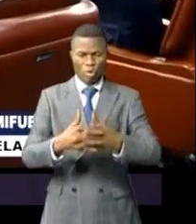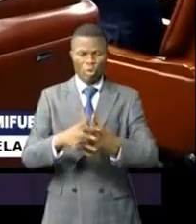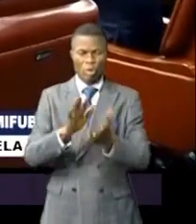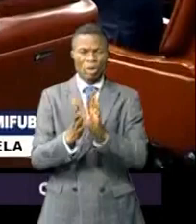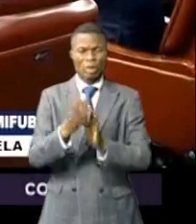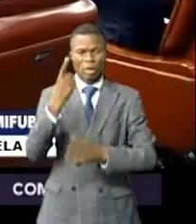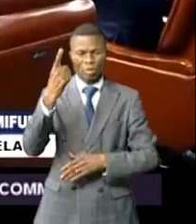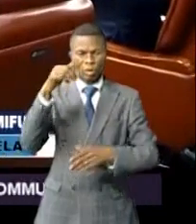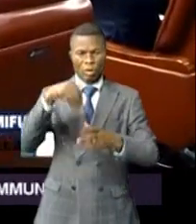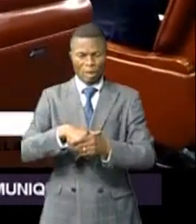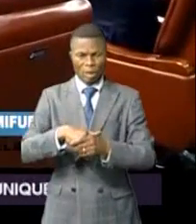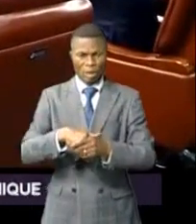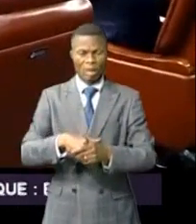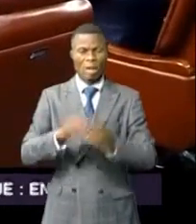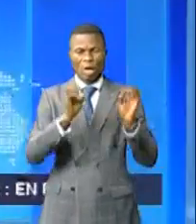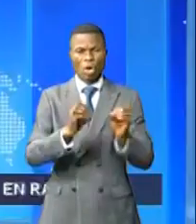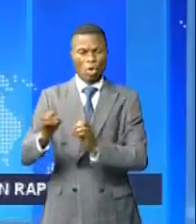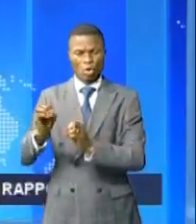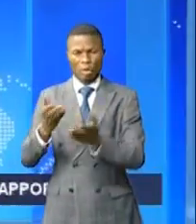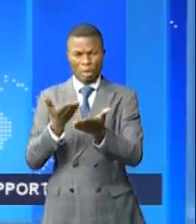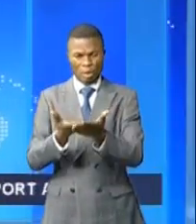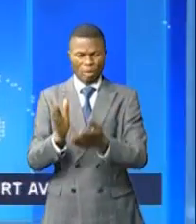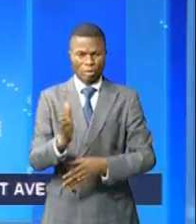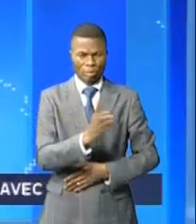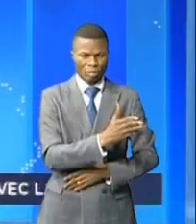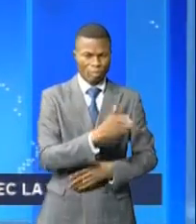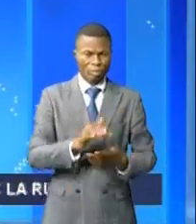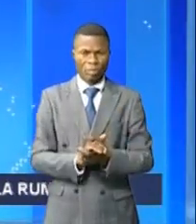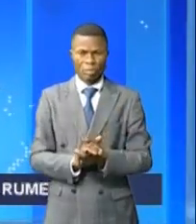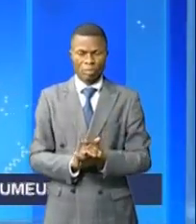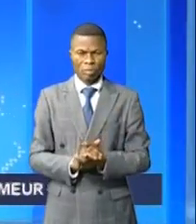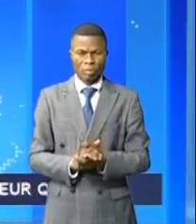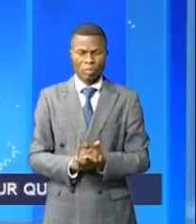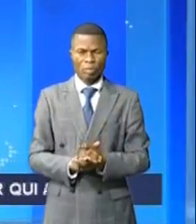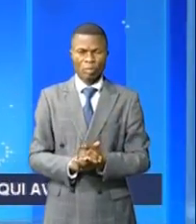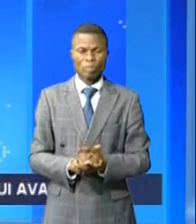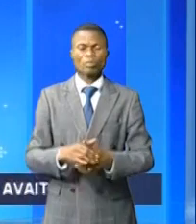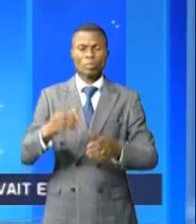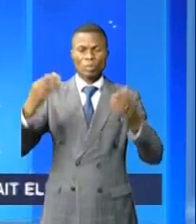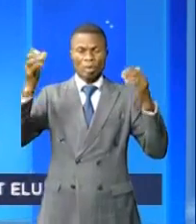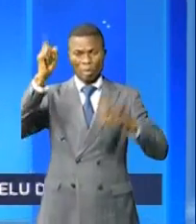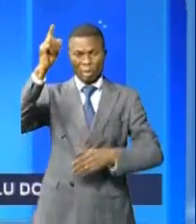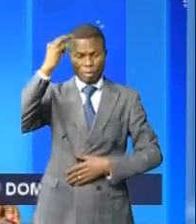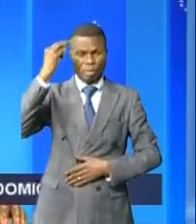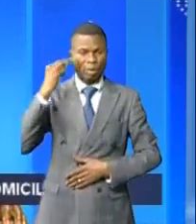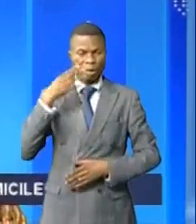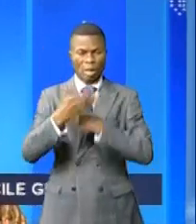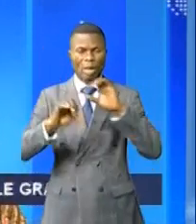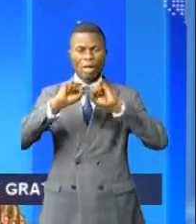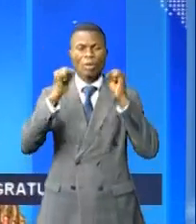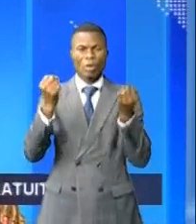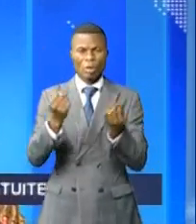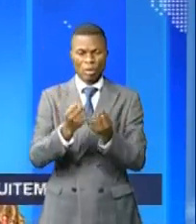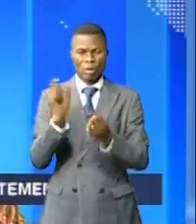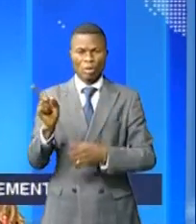cohésion au sein de leur organisation. Un précurseur du chef du gouvernement, le ministre des Affaires sociales,